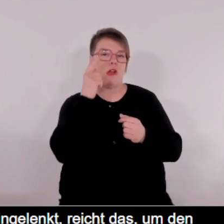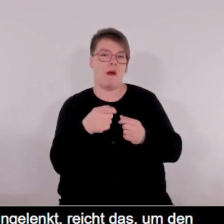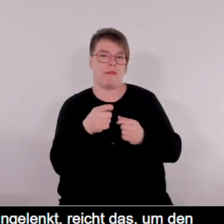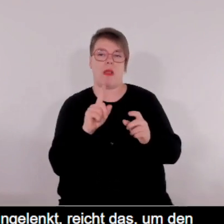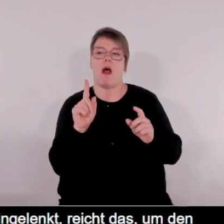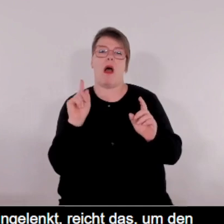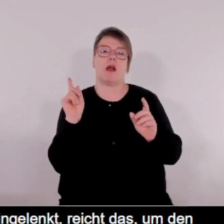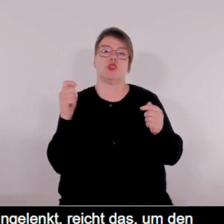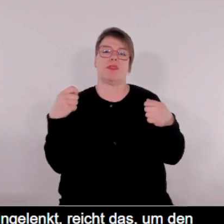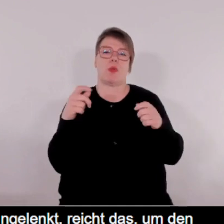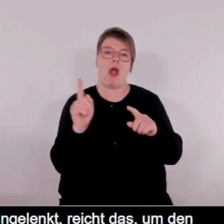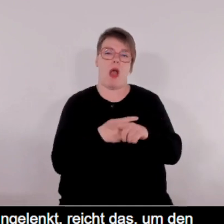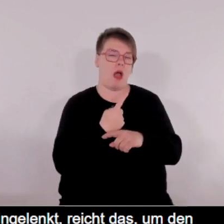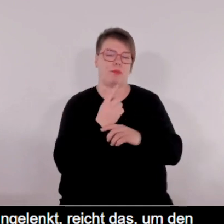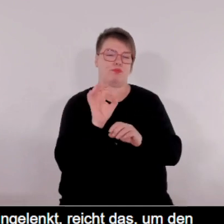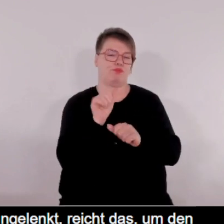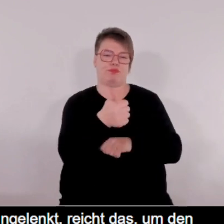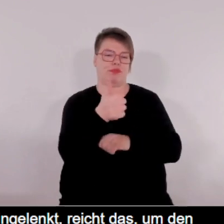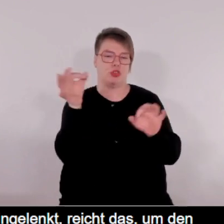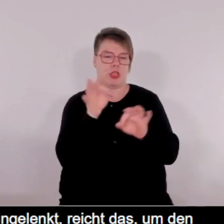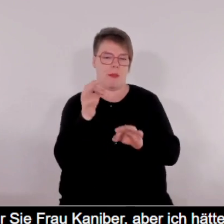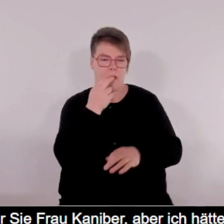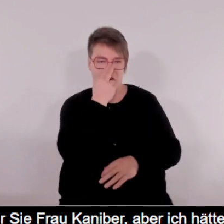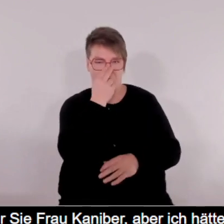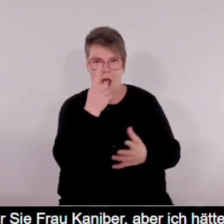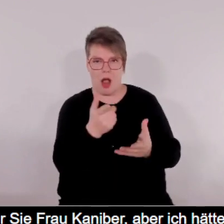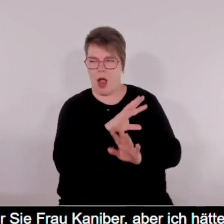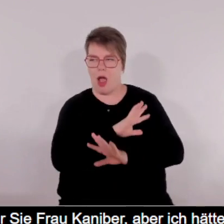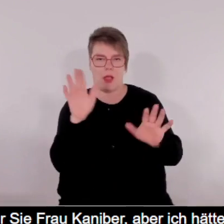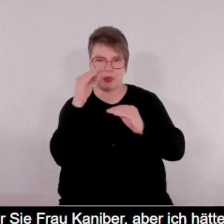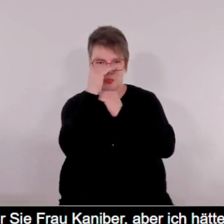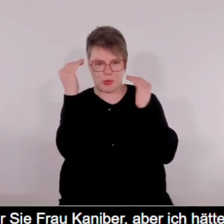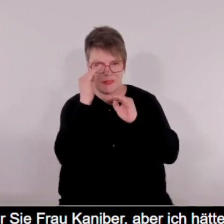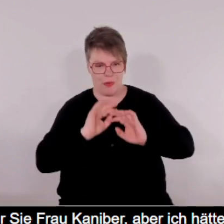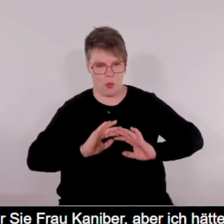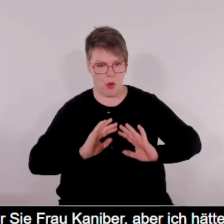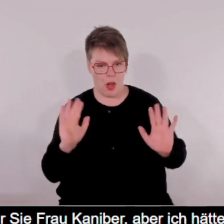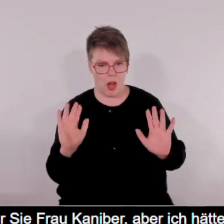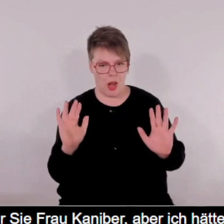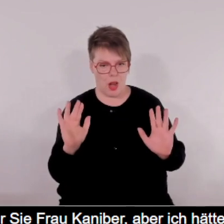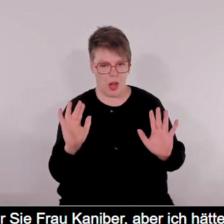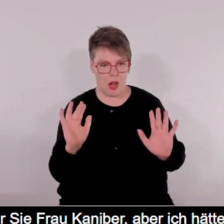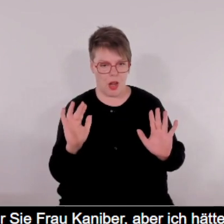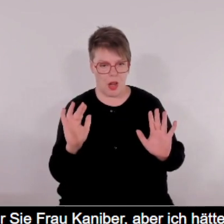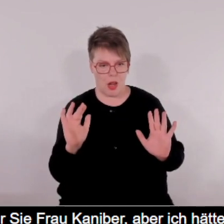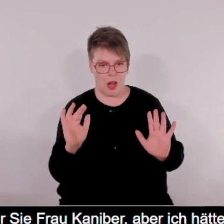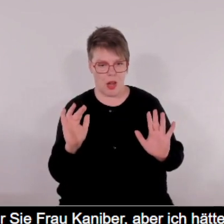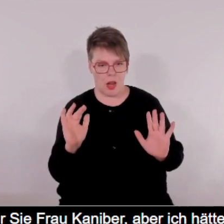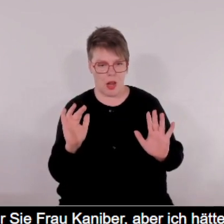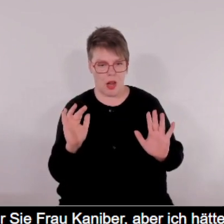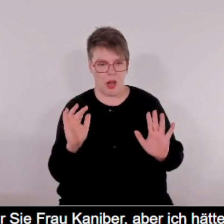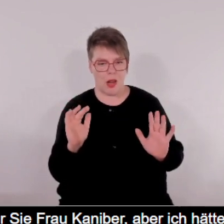herauszuhören, dass sich weder der Deutsche Bauernverband noch LSV und schon gar nicht wir aus Bayern heraus mit